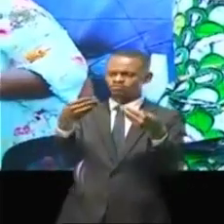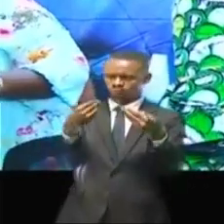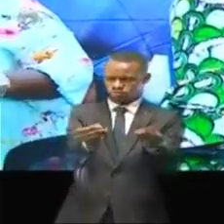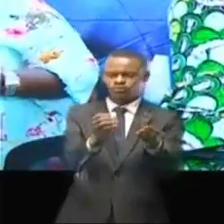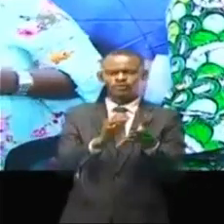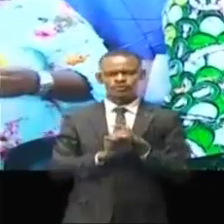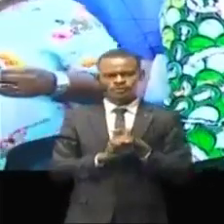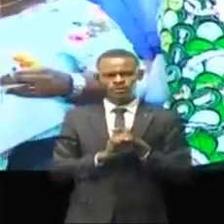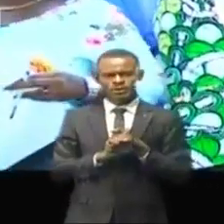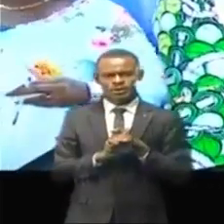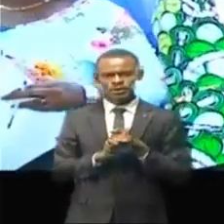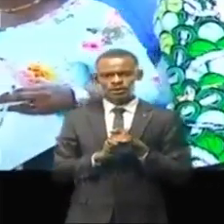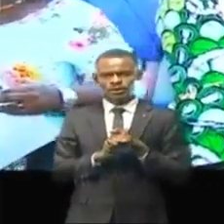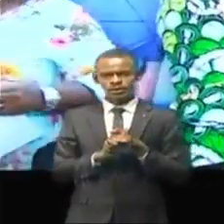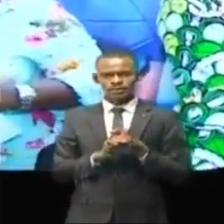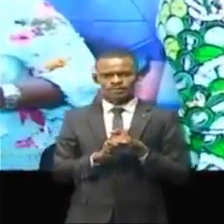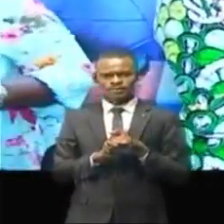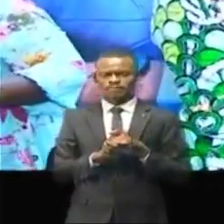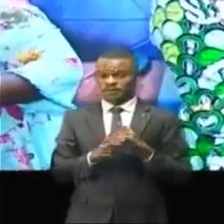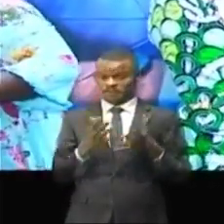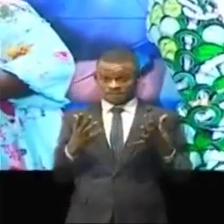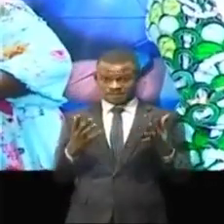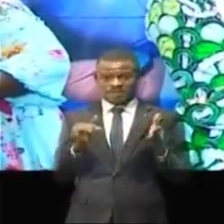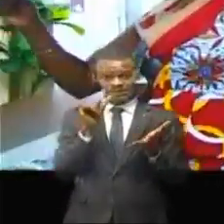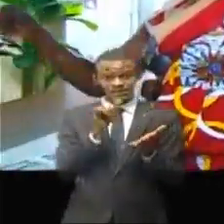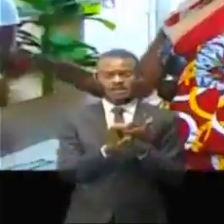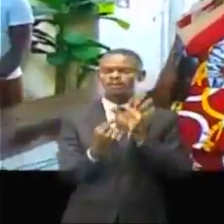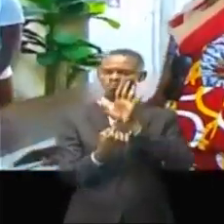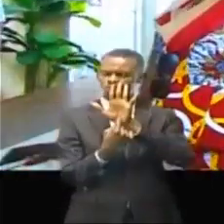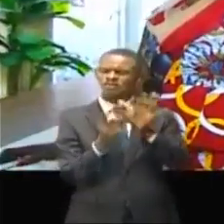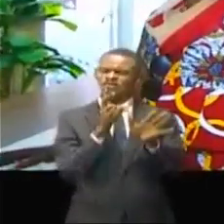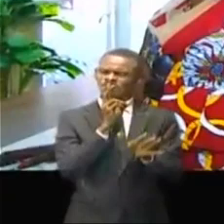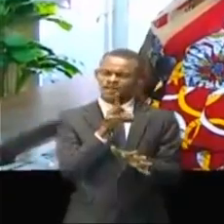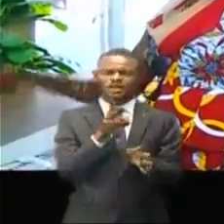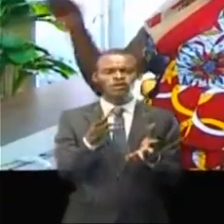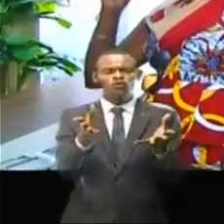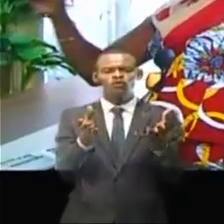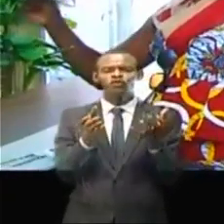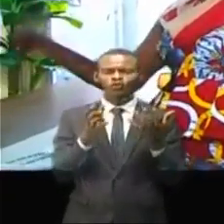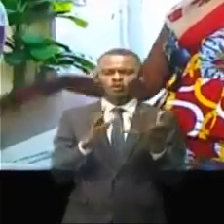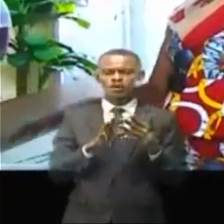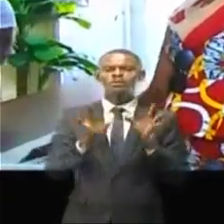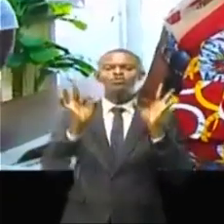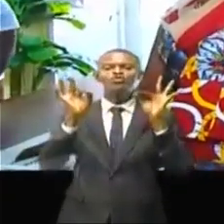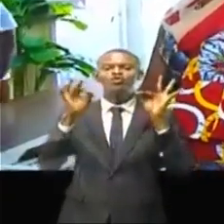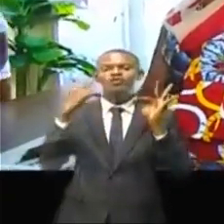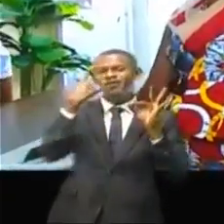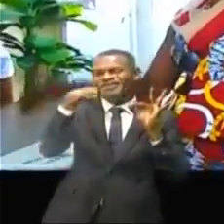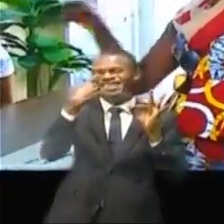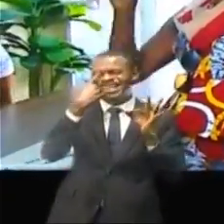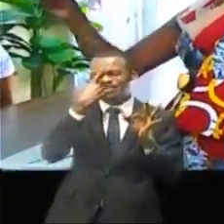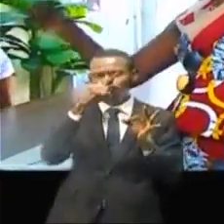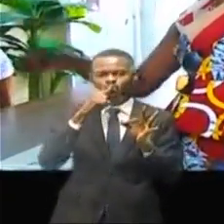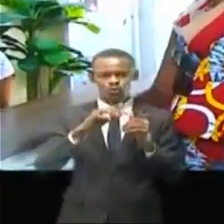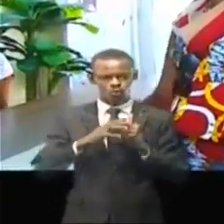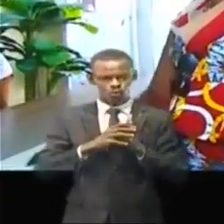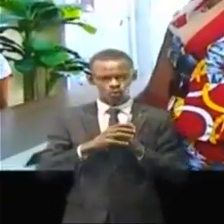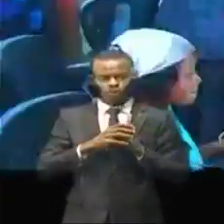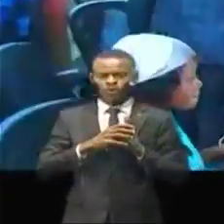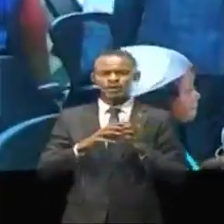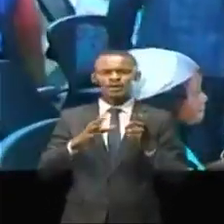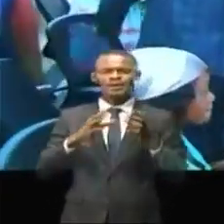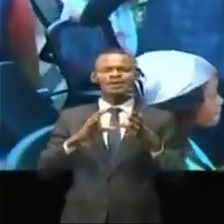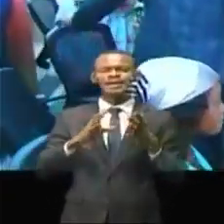lui réservait marque un pas vers les rajeunissements de la classe politique dans les nouveaux parlements, bref, un accueil